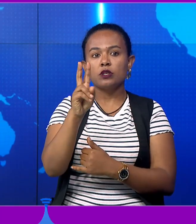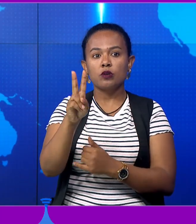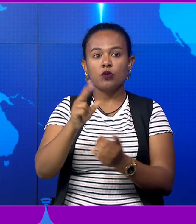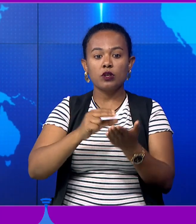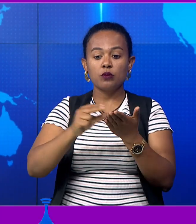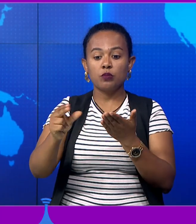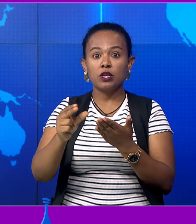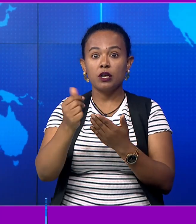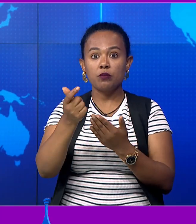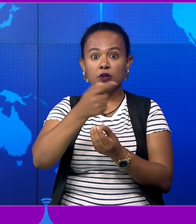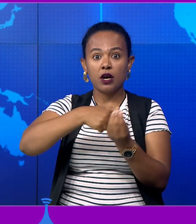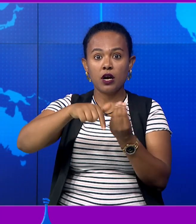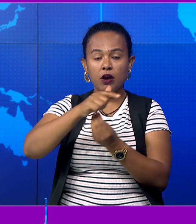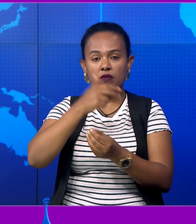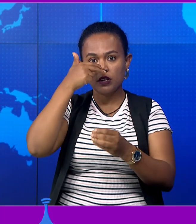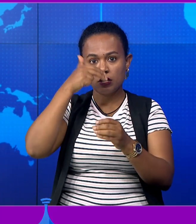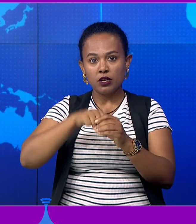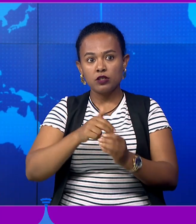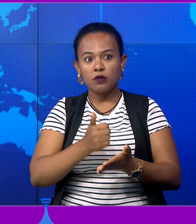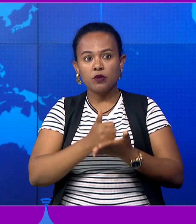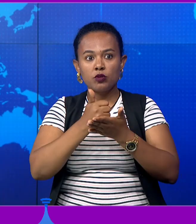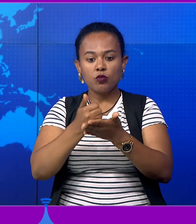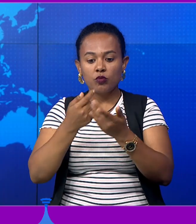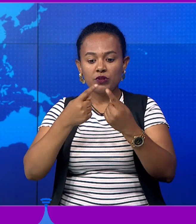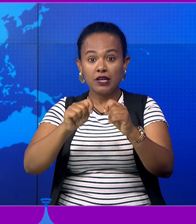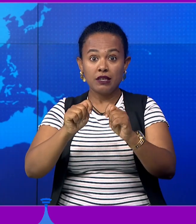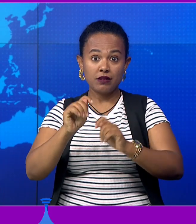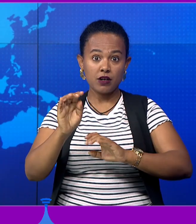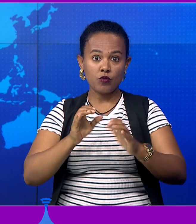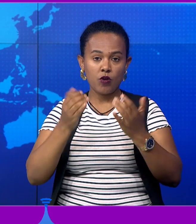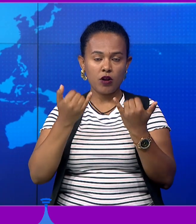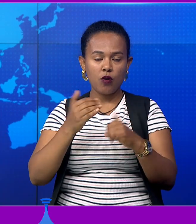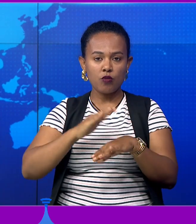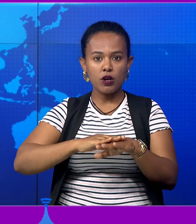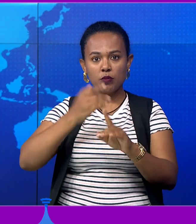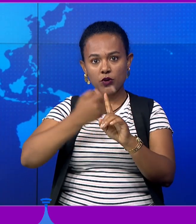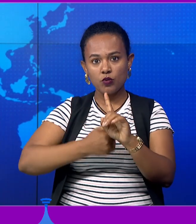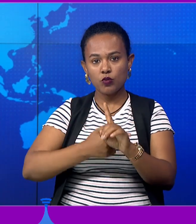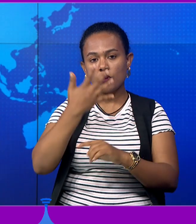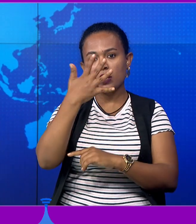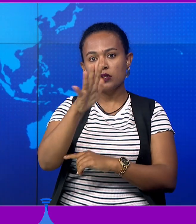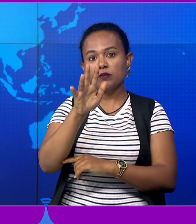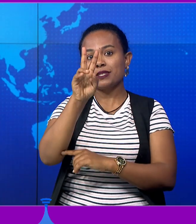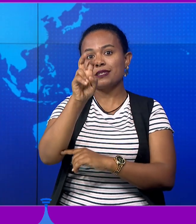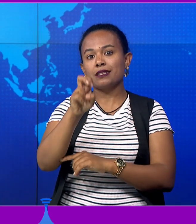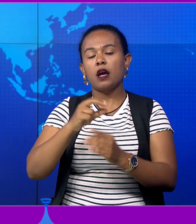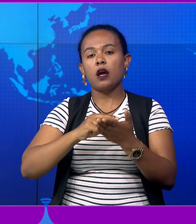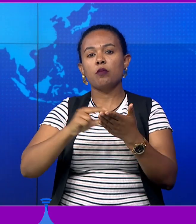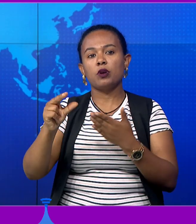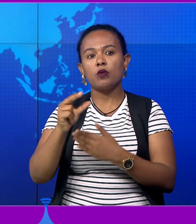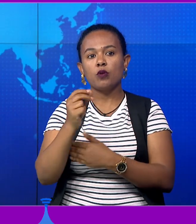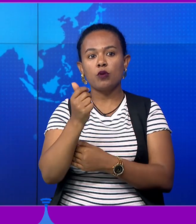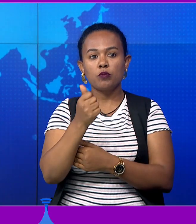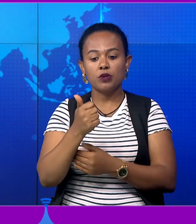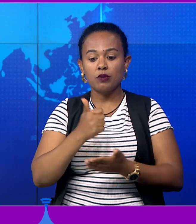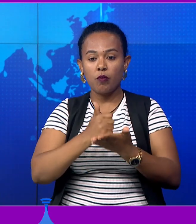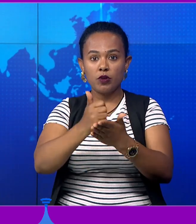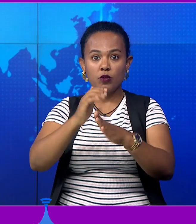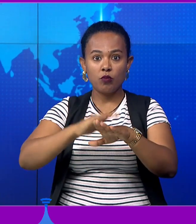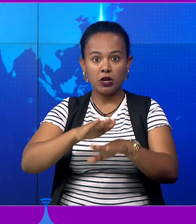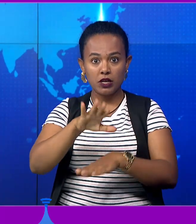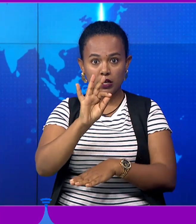ገደማ ነዳጅ ለመደጎም ጥረት አድርገዋል። አሁን ላይ በየወሩ ከ15 እስከ 20 ቢሊዮን ብር ገደማ በመደጎም ላይ